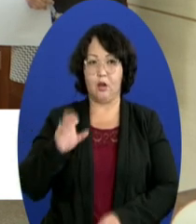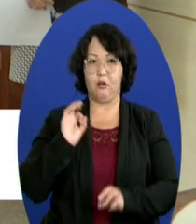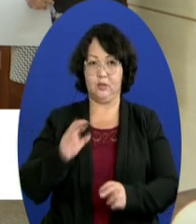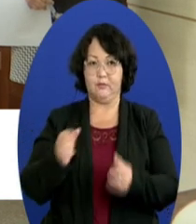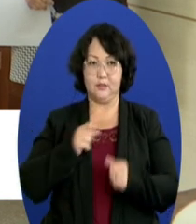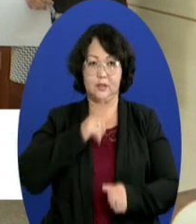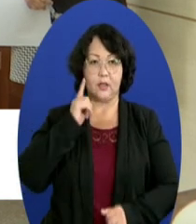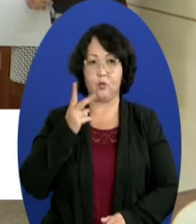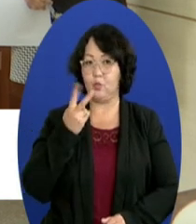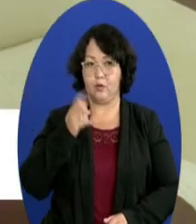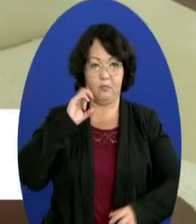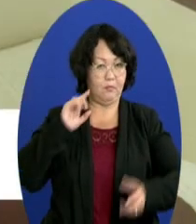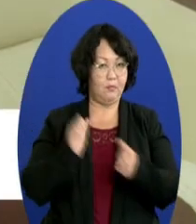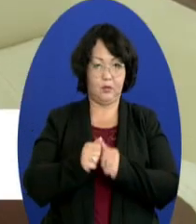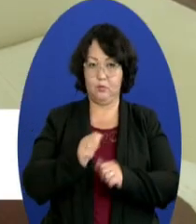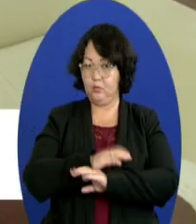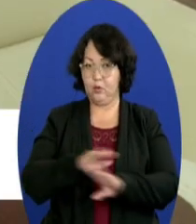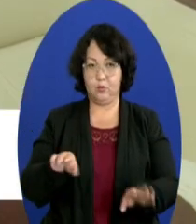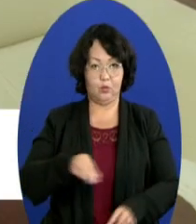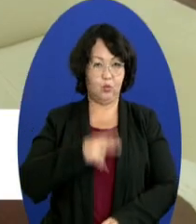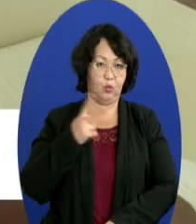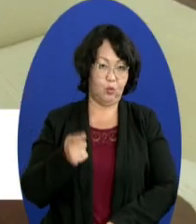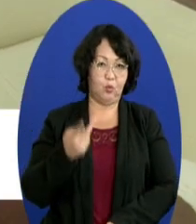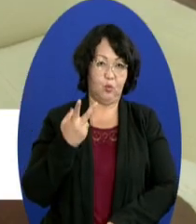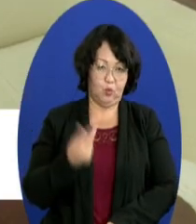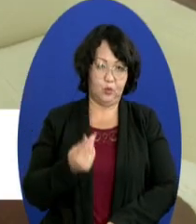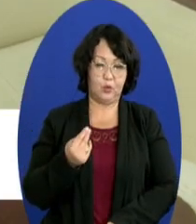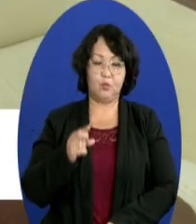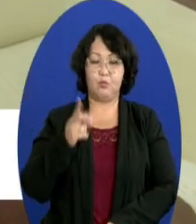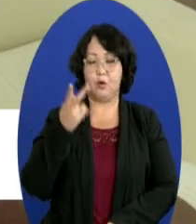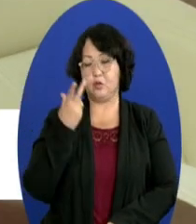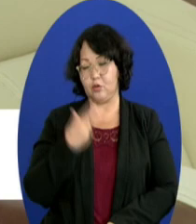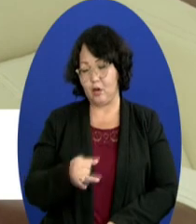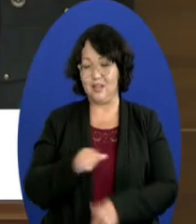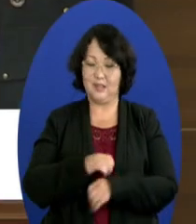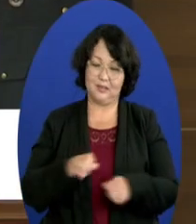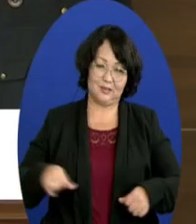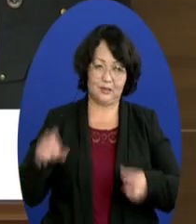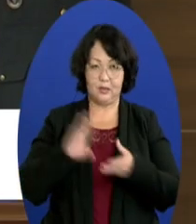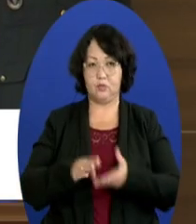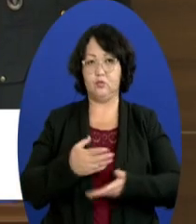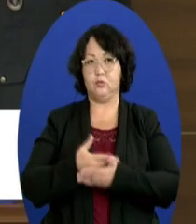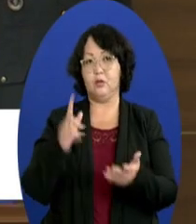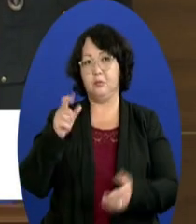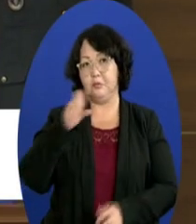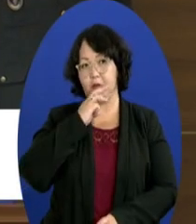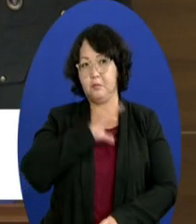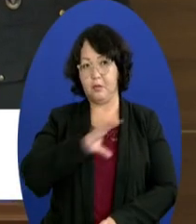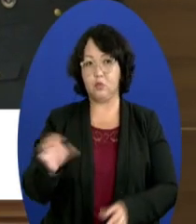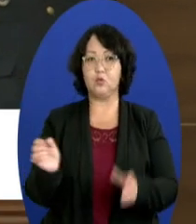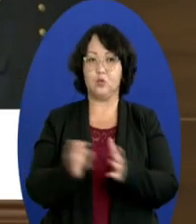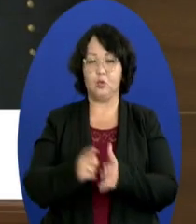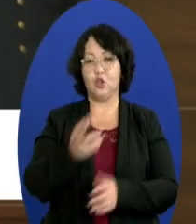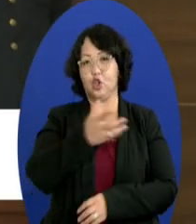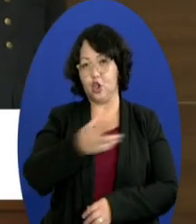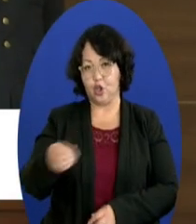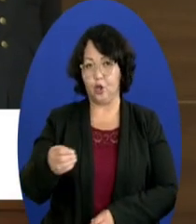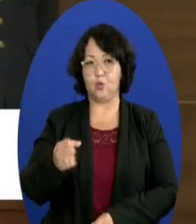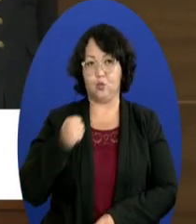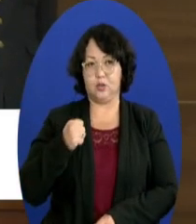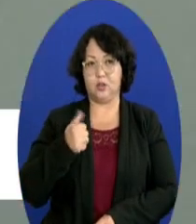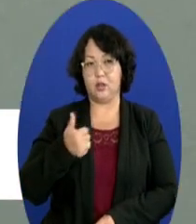үе мартах учиргүй. Түүхийн үнэн бодит байдлыг олон нийтэд сурталчилан таниулахад хэвлэл мэдээллийн байгууллага чухал хувь нэмэртэй гэдгийг ч онцолж байсан